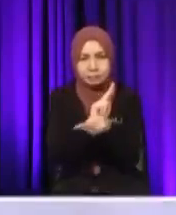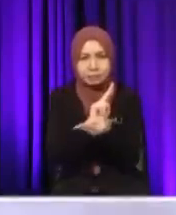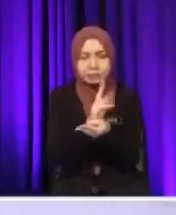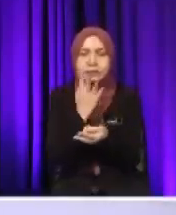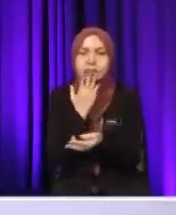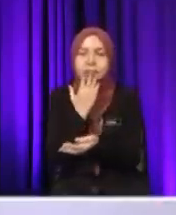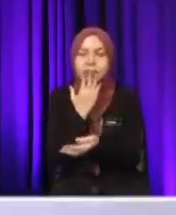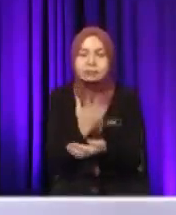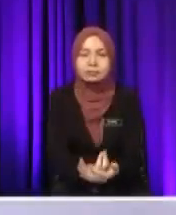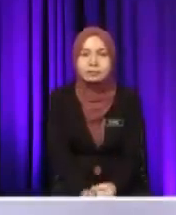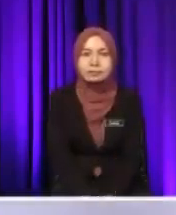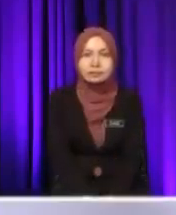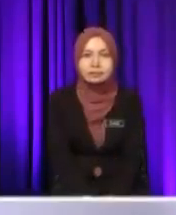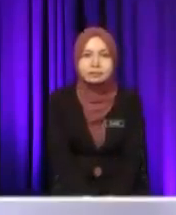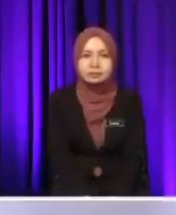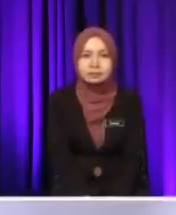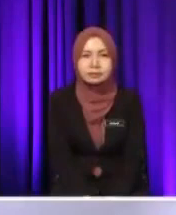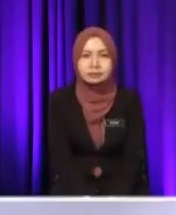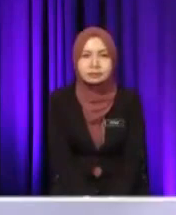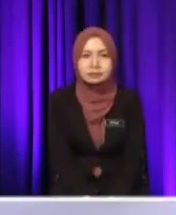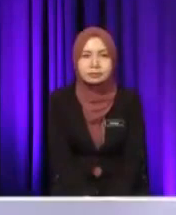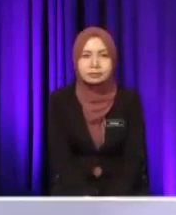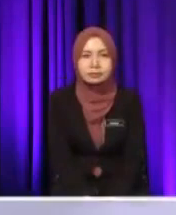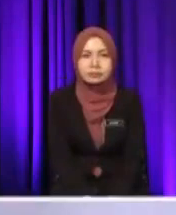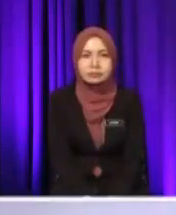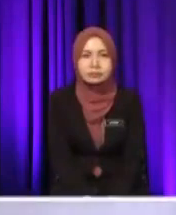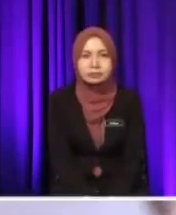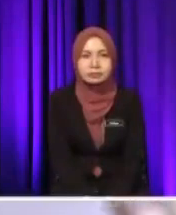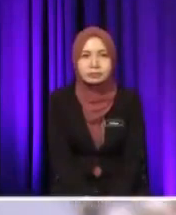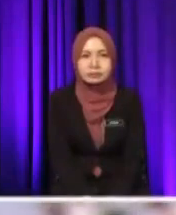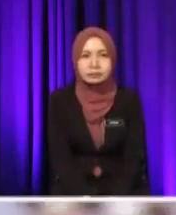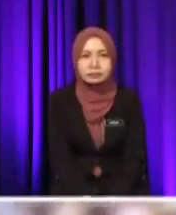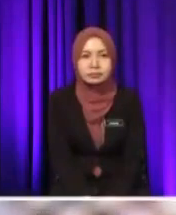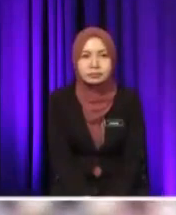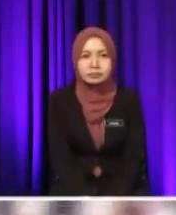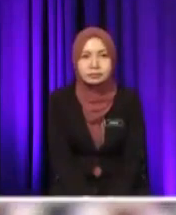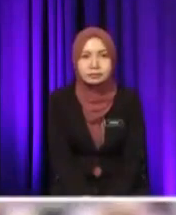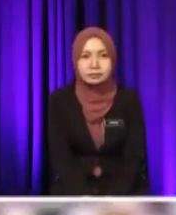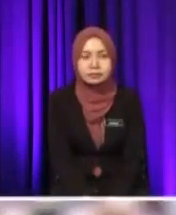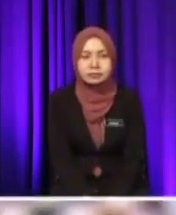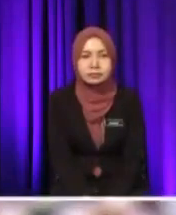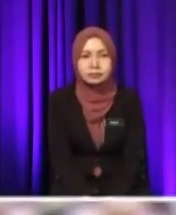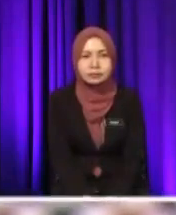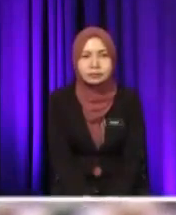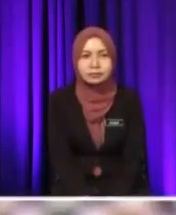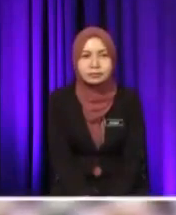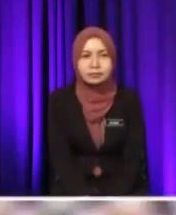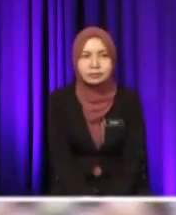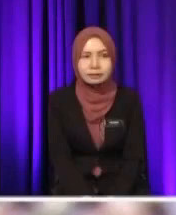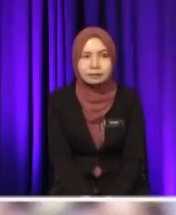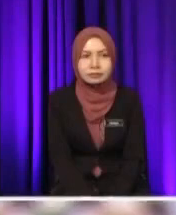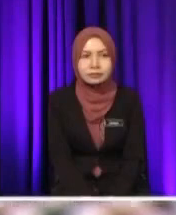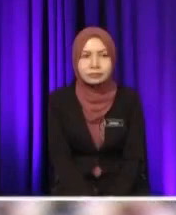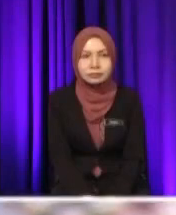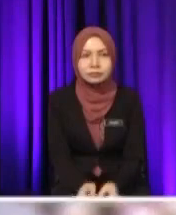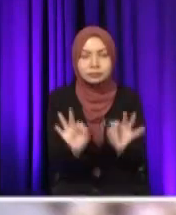Okey, dia memang mengambil masa yang agak lama tapi ada nampak sedikit perubahan pada itu